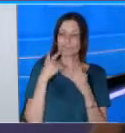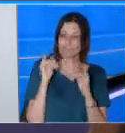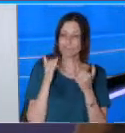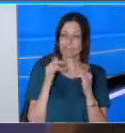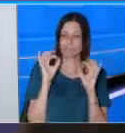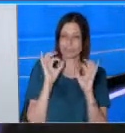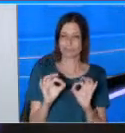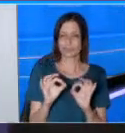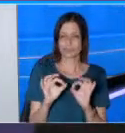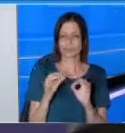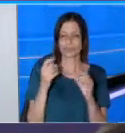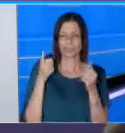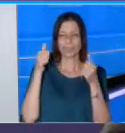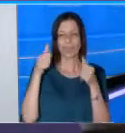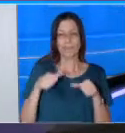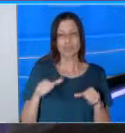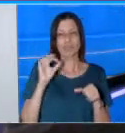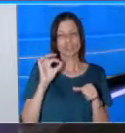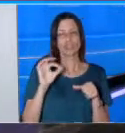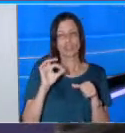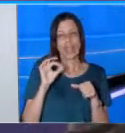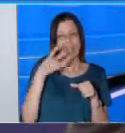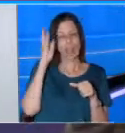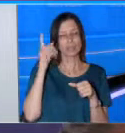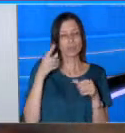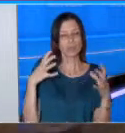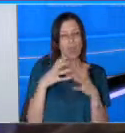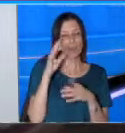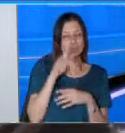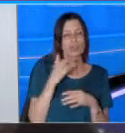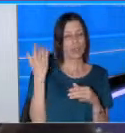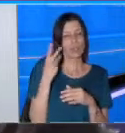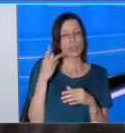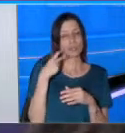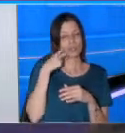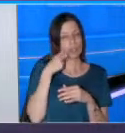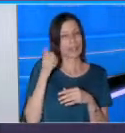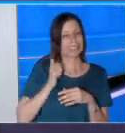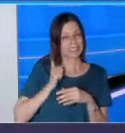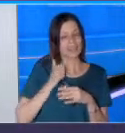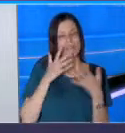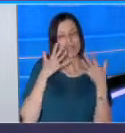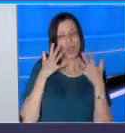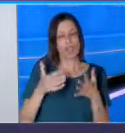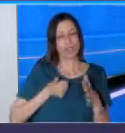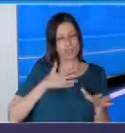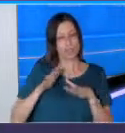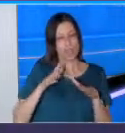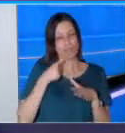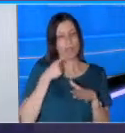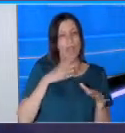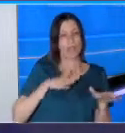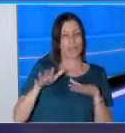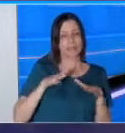בדיוק, תראה, הפוסט של יאיר לפיד הוא פוסט מאוד אופוזיציוני, כן, הוא כמובן משבח את הצבא ותוקף את ראש הממשלה ואומר